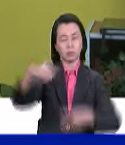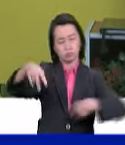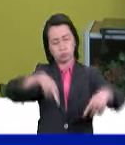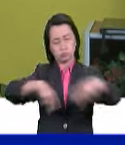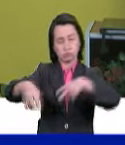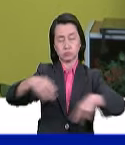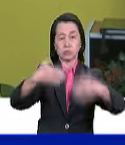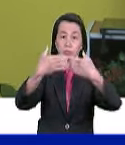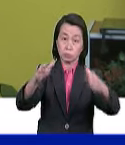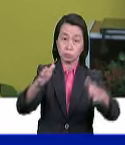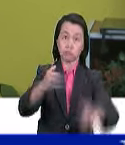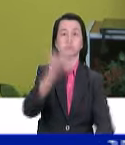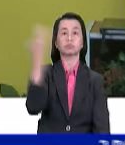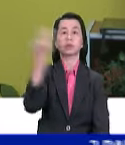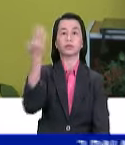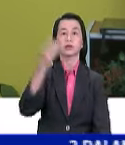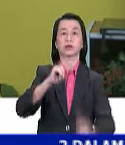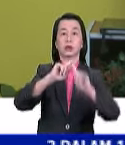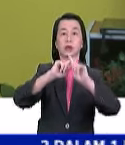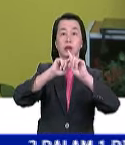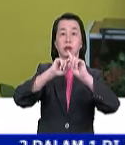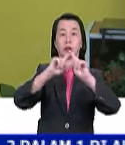rakyat dibuka seperti biasa.